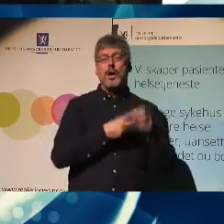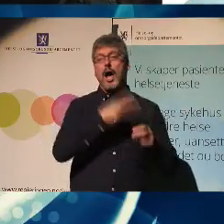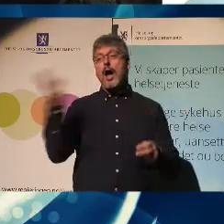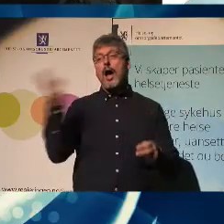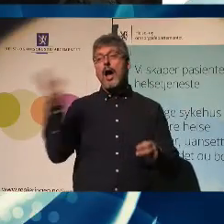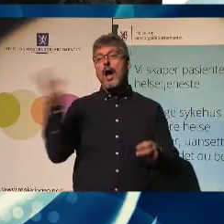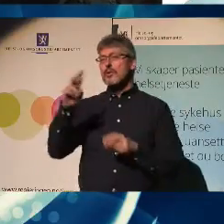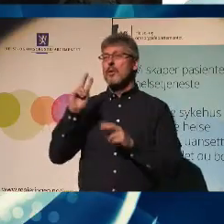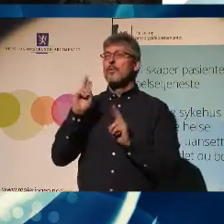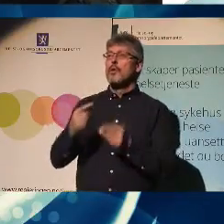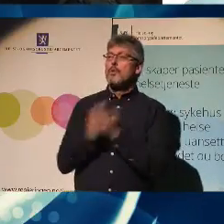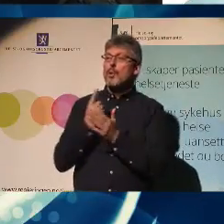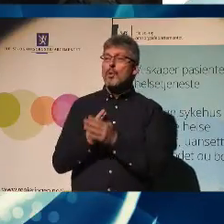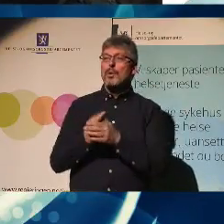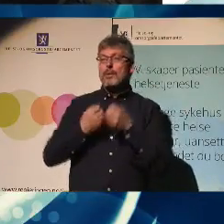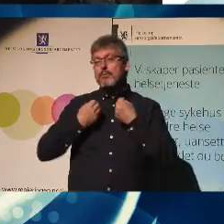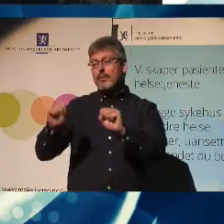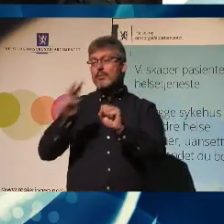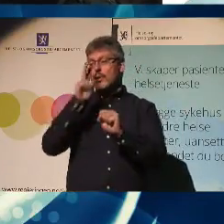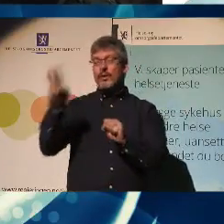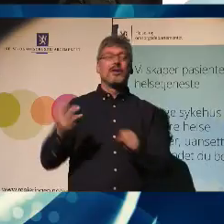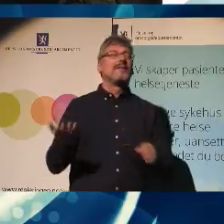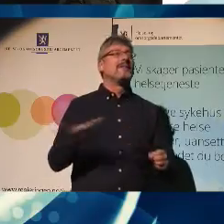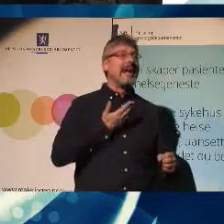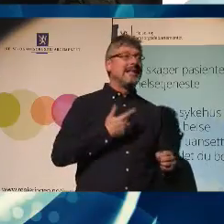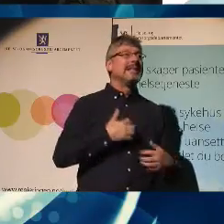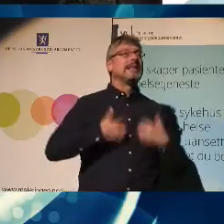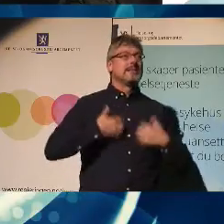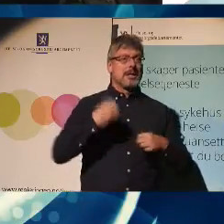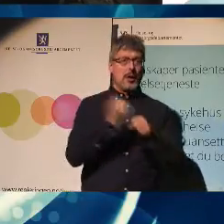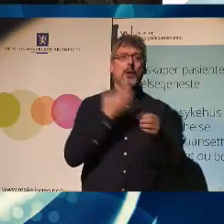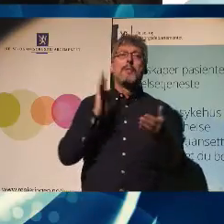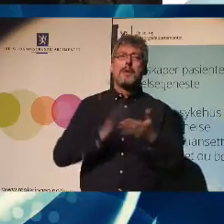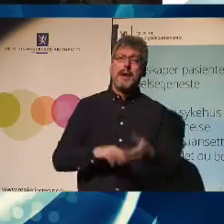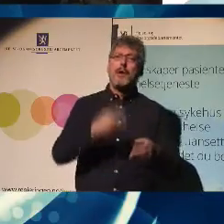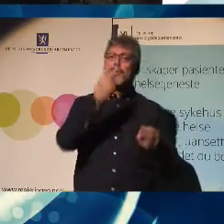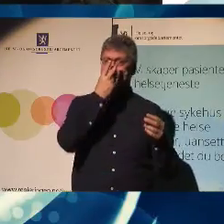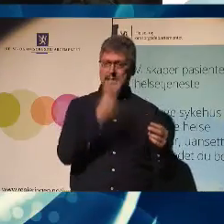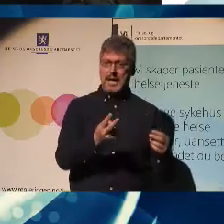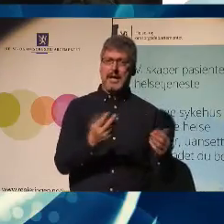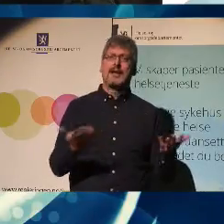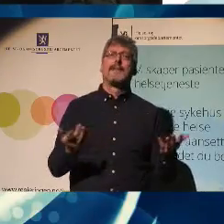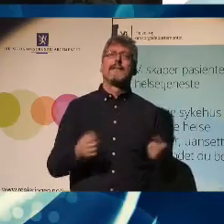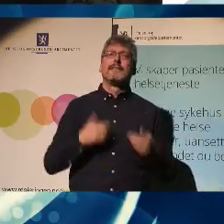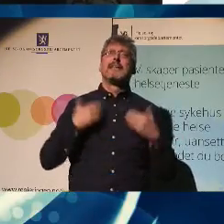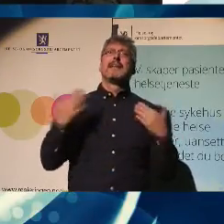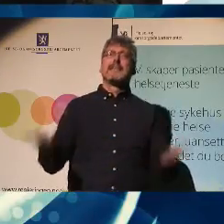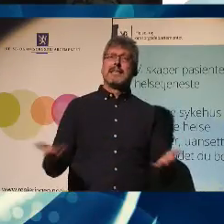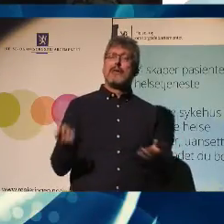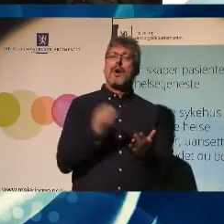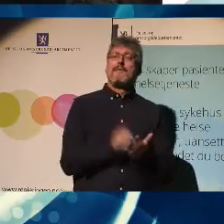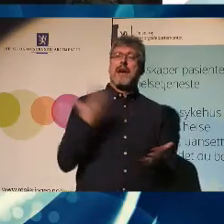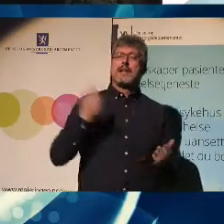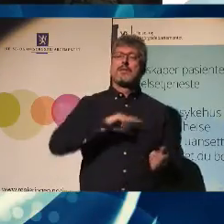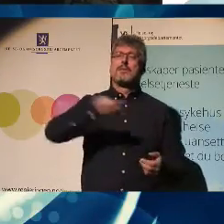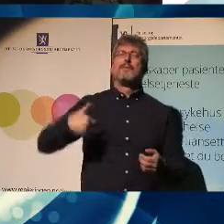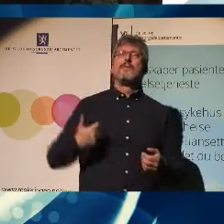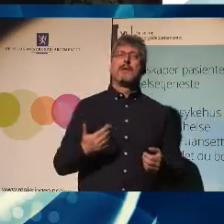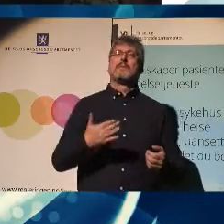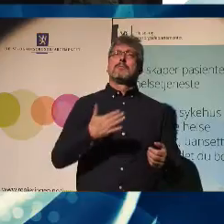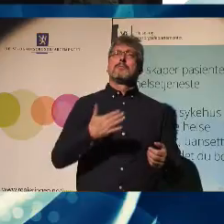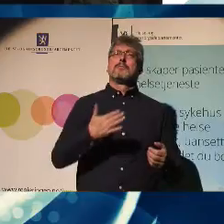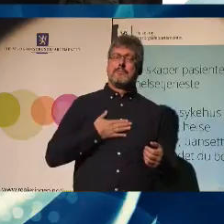sette I gang noe nytt. Det har vært kjempemoro å jobbe med, og vi ser at det gir noe av den verdien som vi ute etter